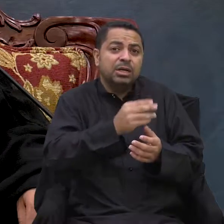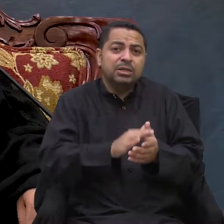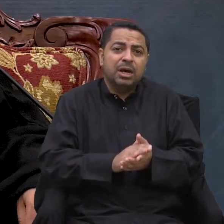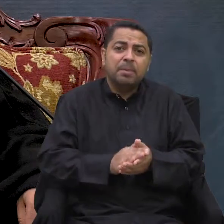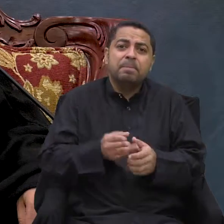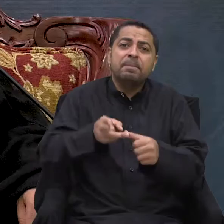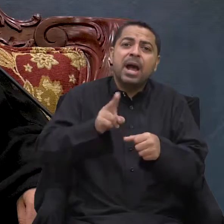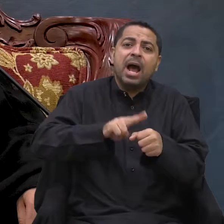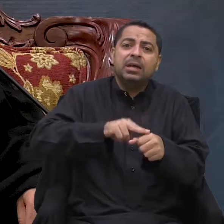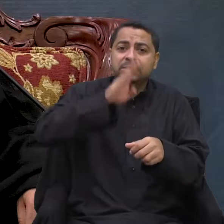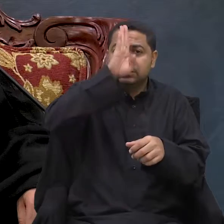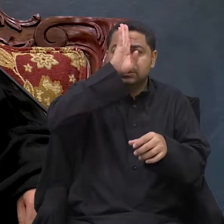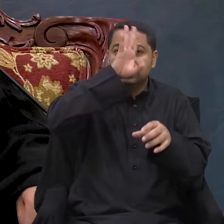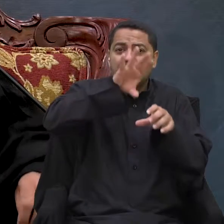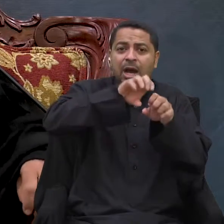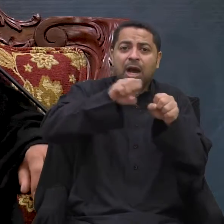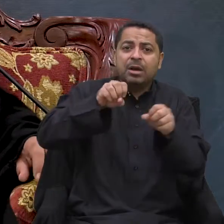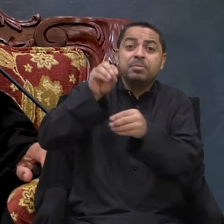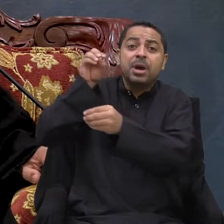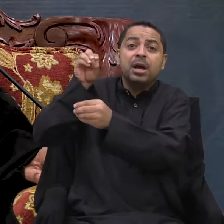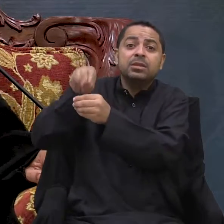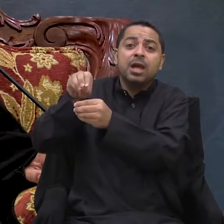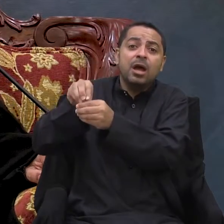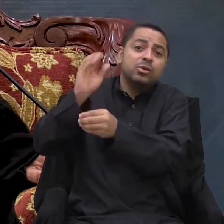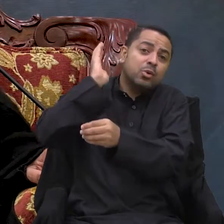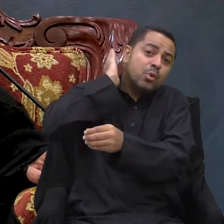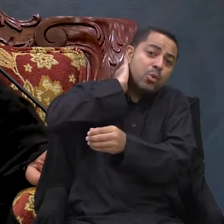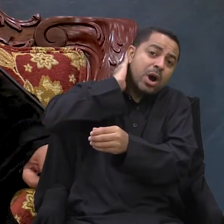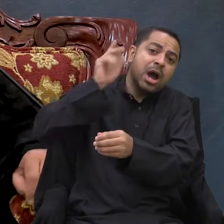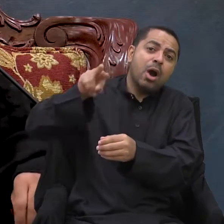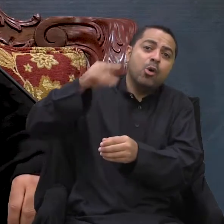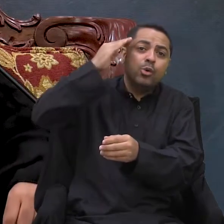موصي الأخت التي كان لها